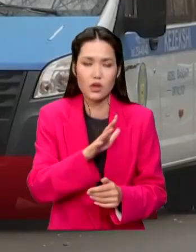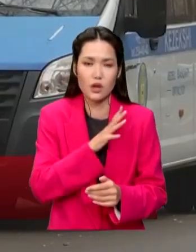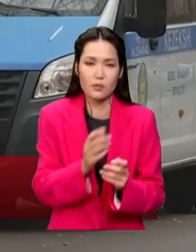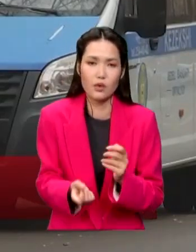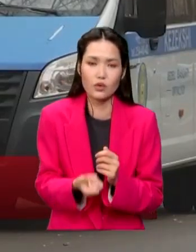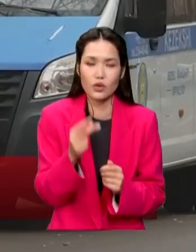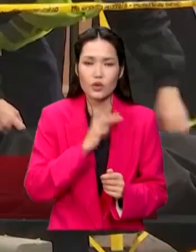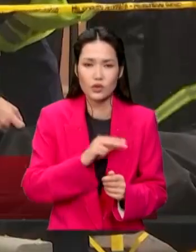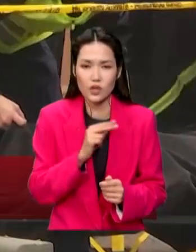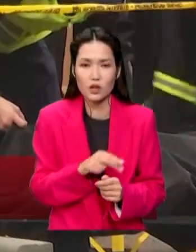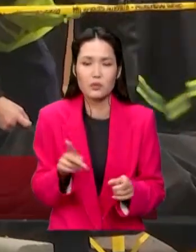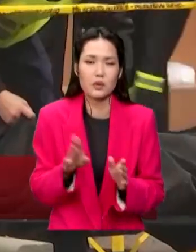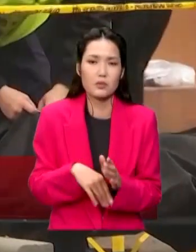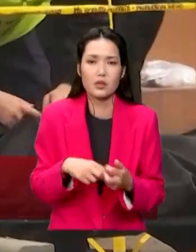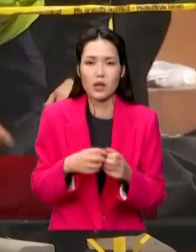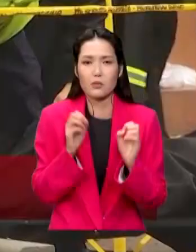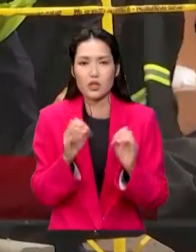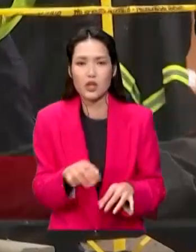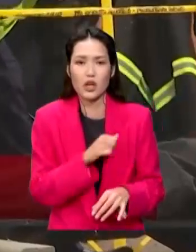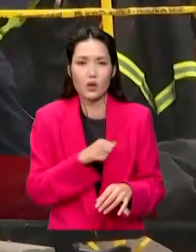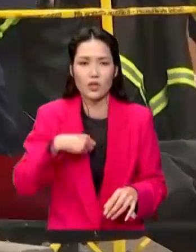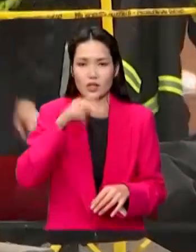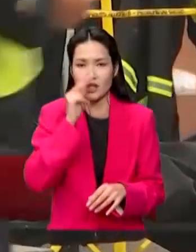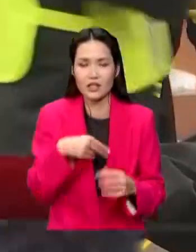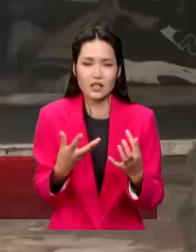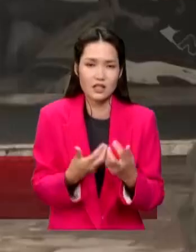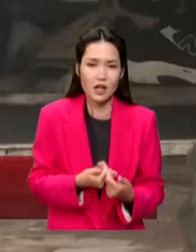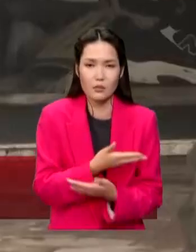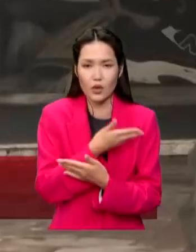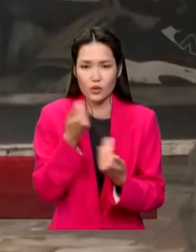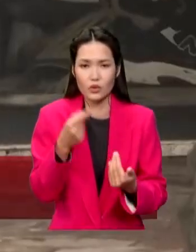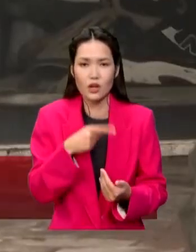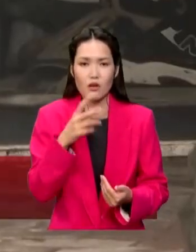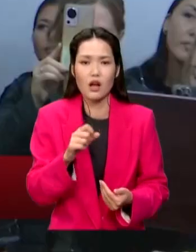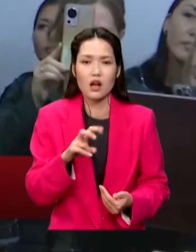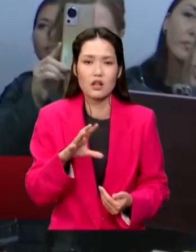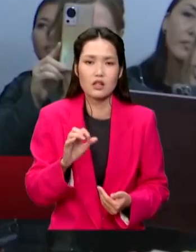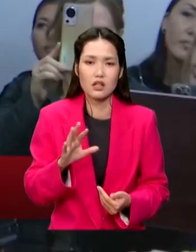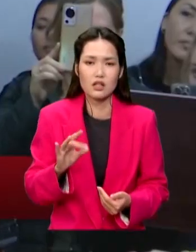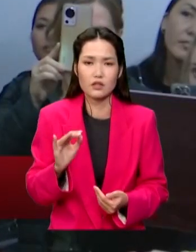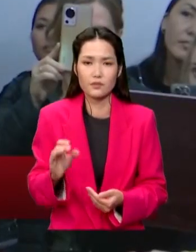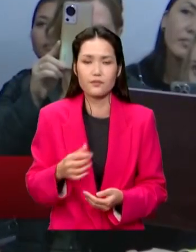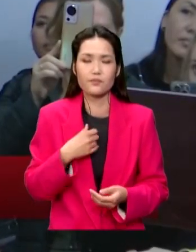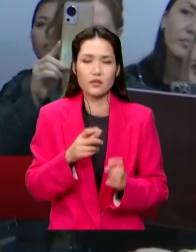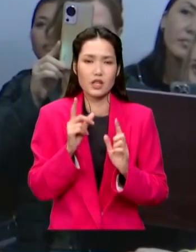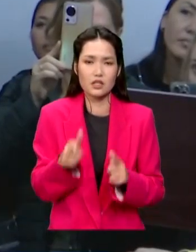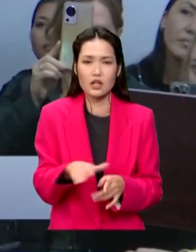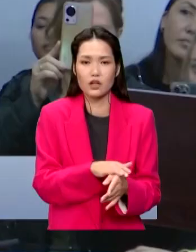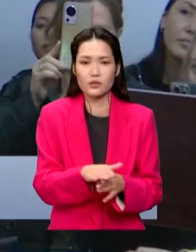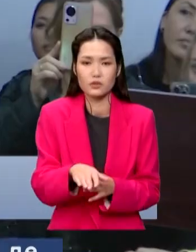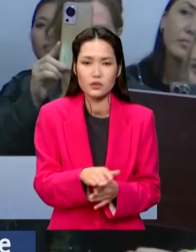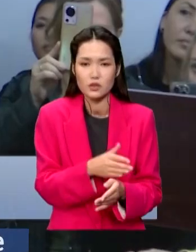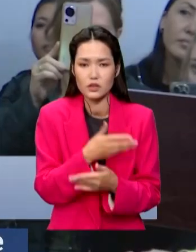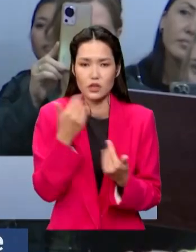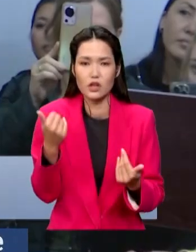Дегенмен жұмысымды еш ақаусыз тапсырдым, өзімді кінәлі санамаймын, дейді Александр Пикельник. Не согласен и полностью отрицаю, потому